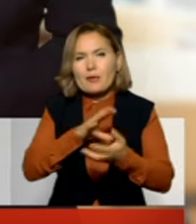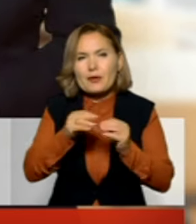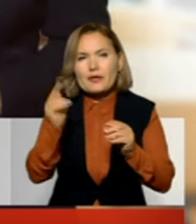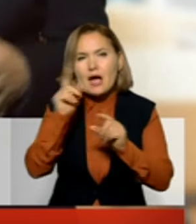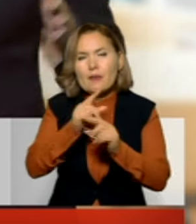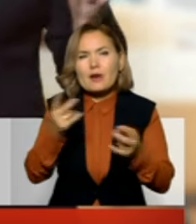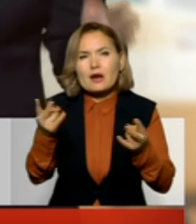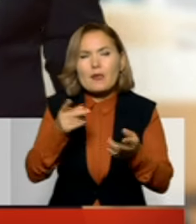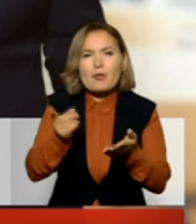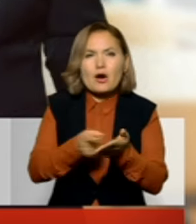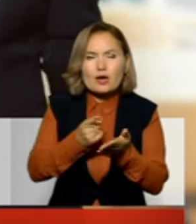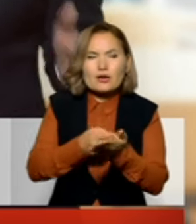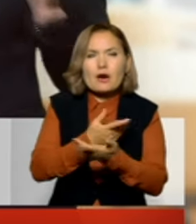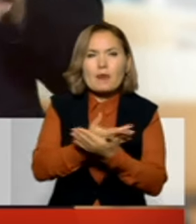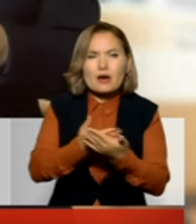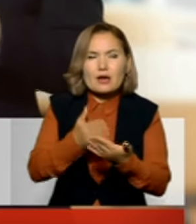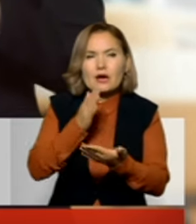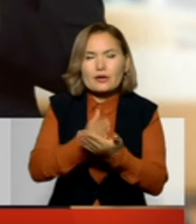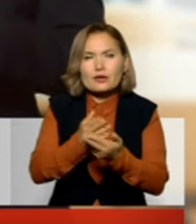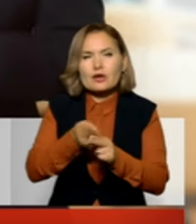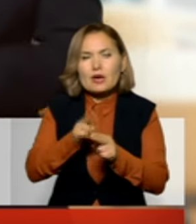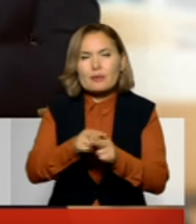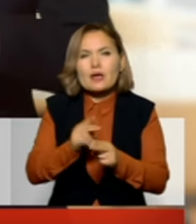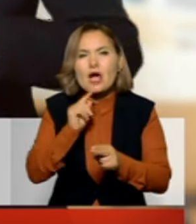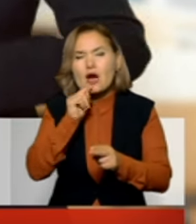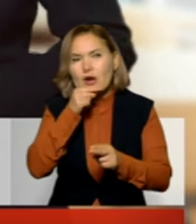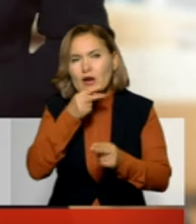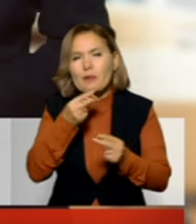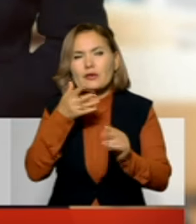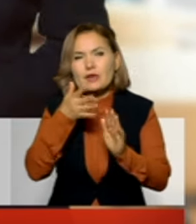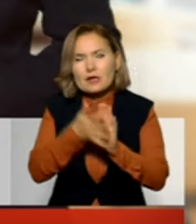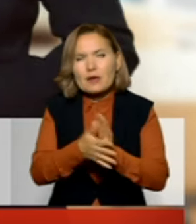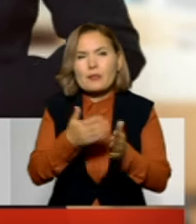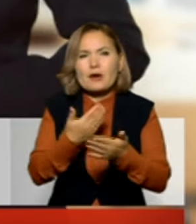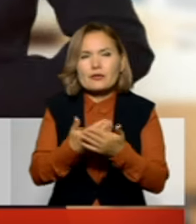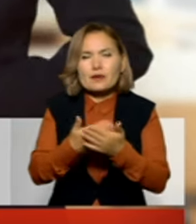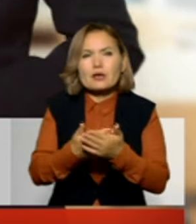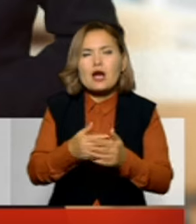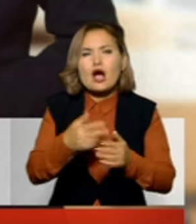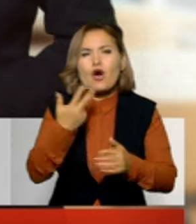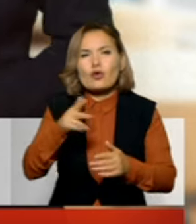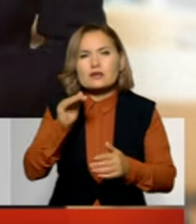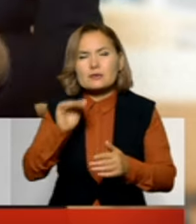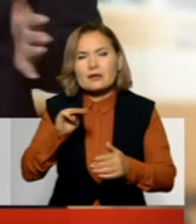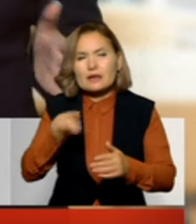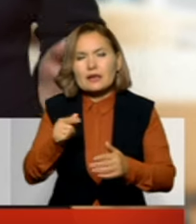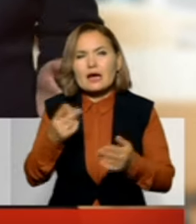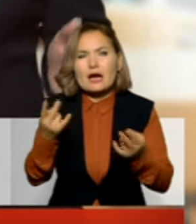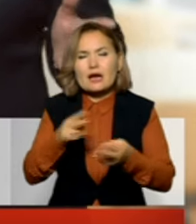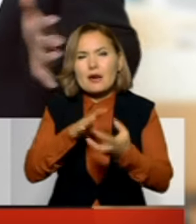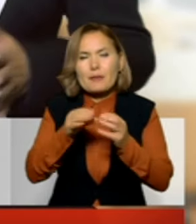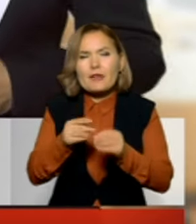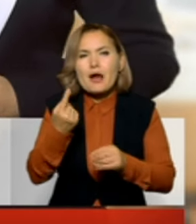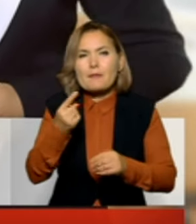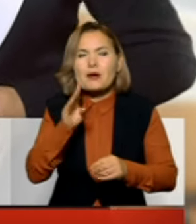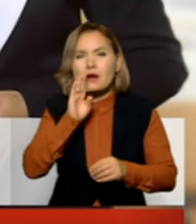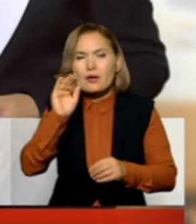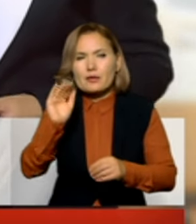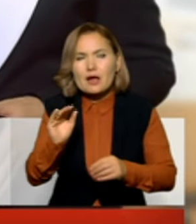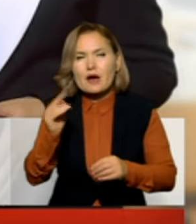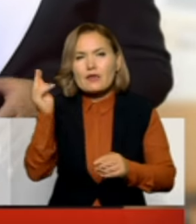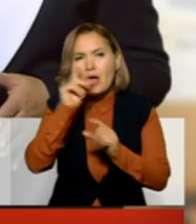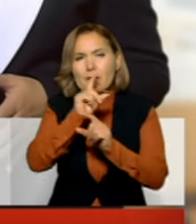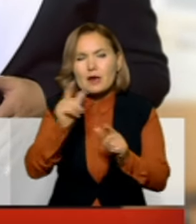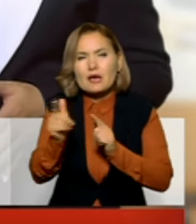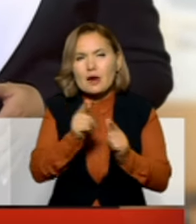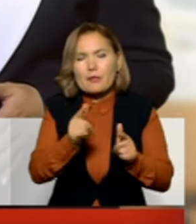мектепке қажетті құрал жабдықтар бар. Оған үнемдеп жұмсағанның өзінде 30 мың теңге қажет. Яғни бір қыз баланы мектепке дайындау